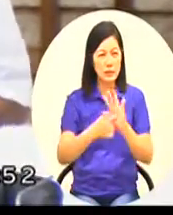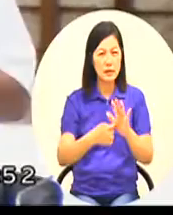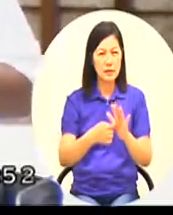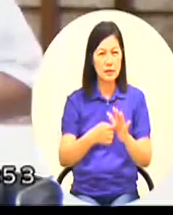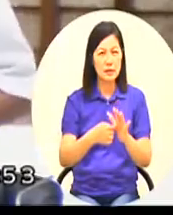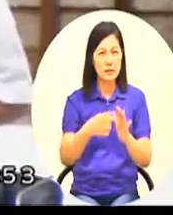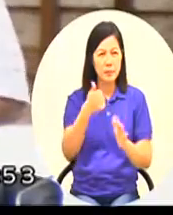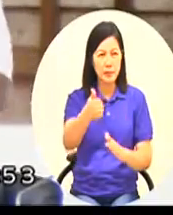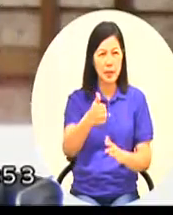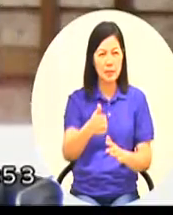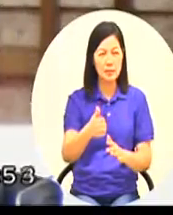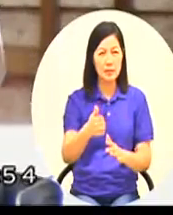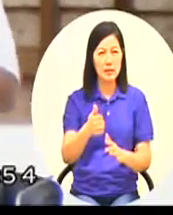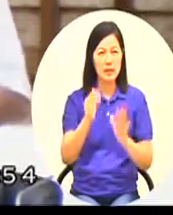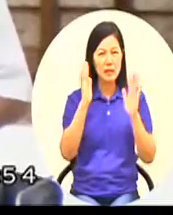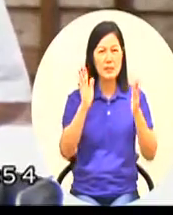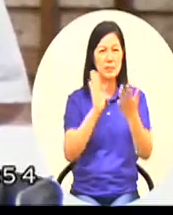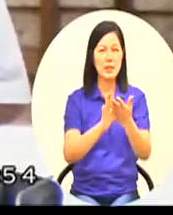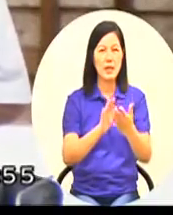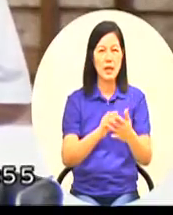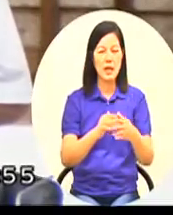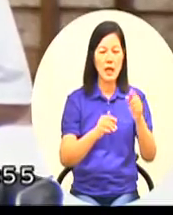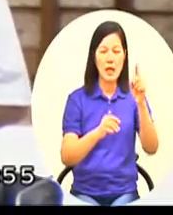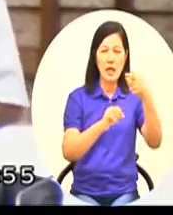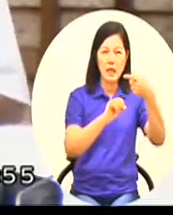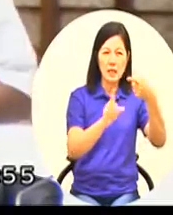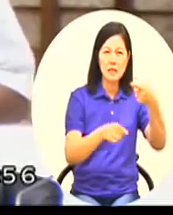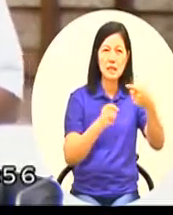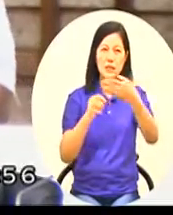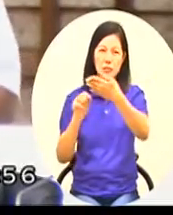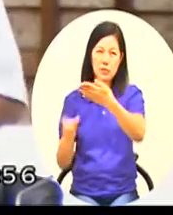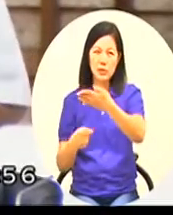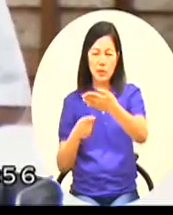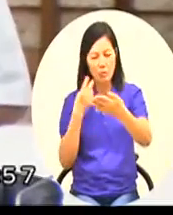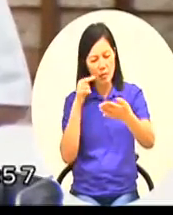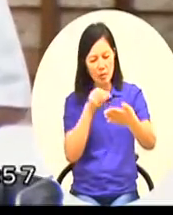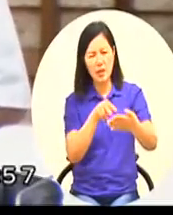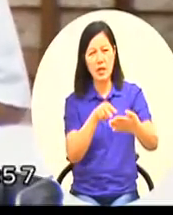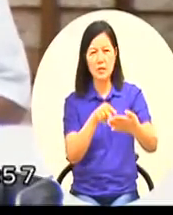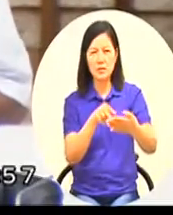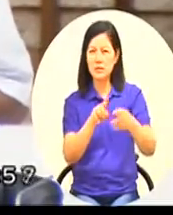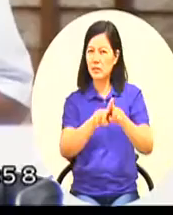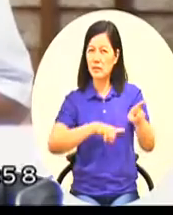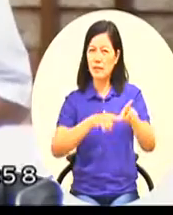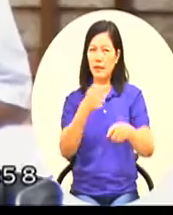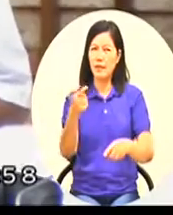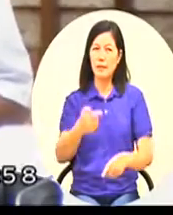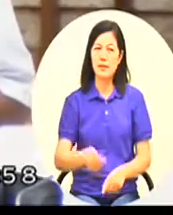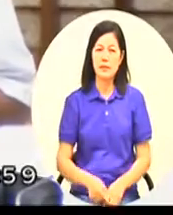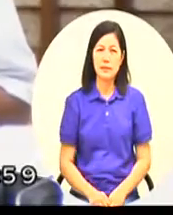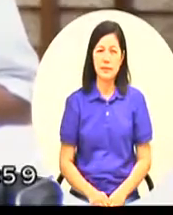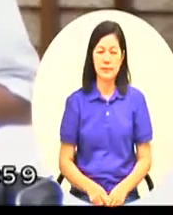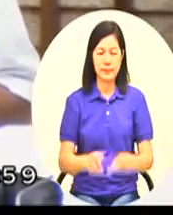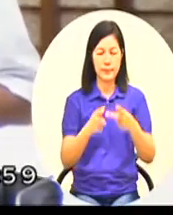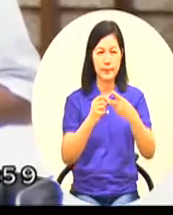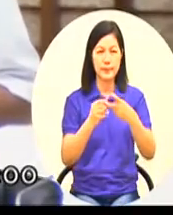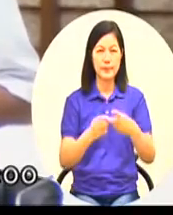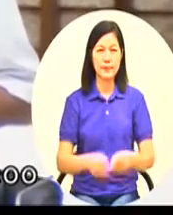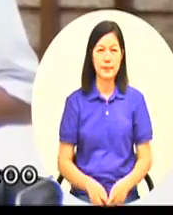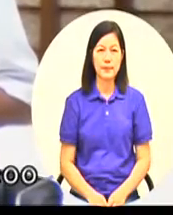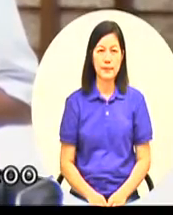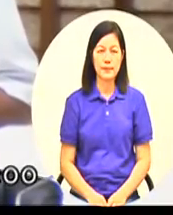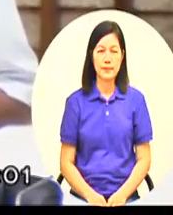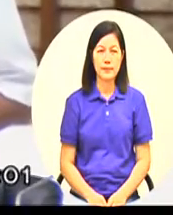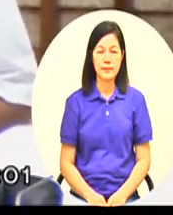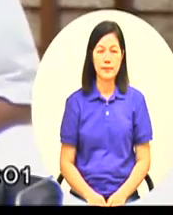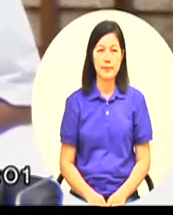负正面的，你把这个一到九个月，所以说让我一看就中间落差很大。第二点，我